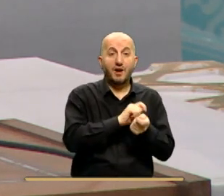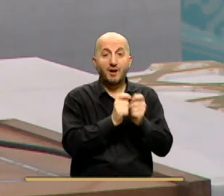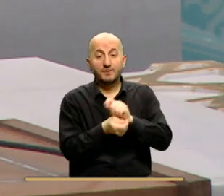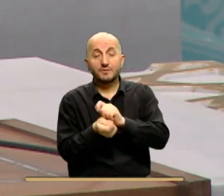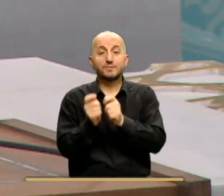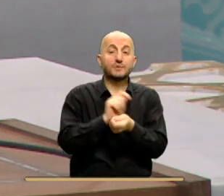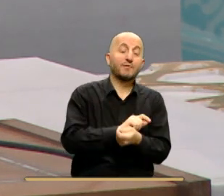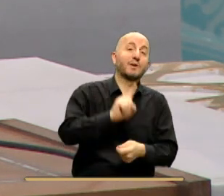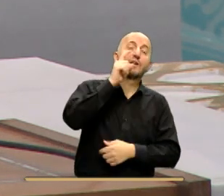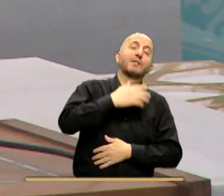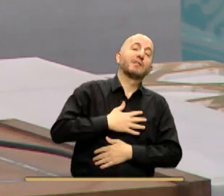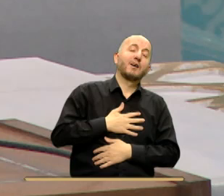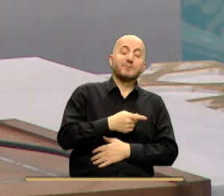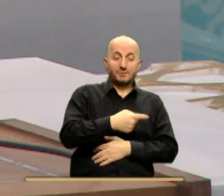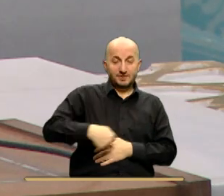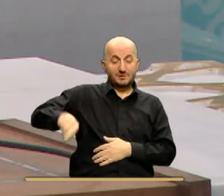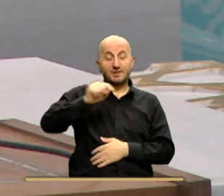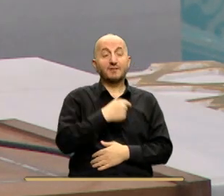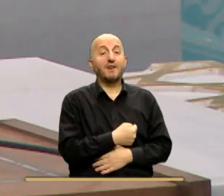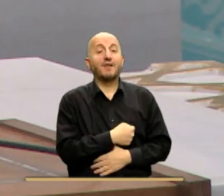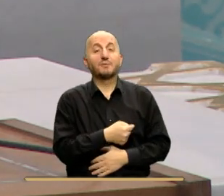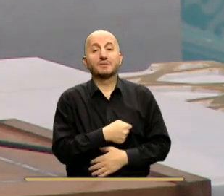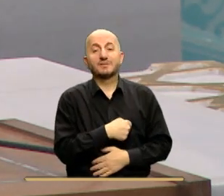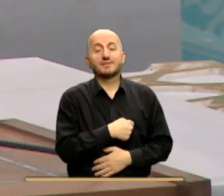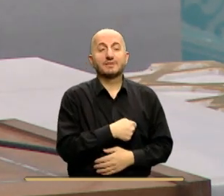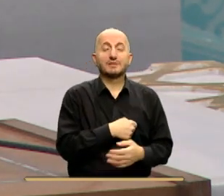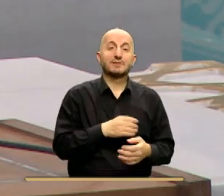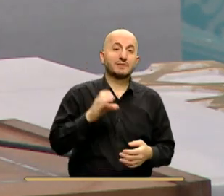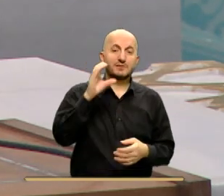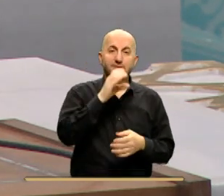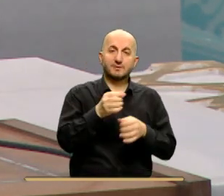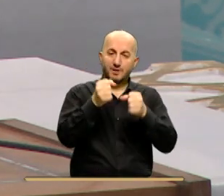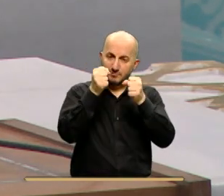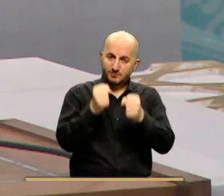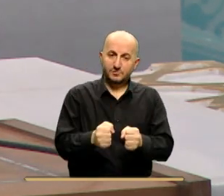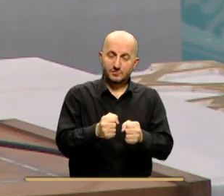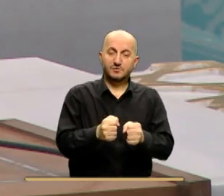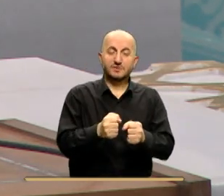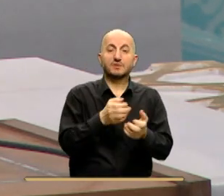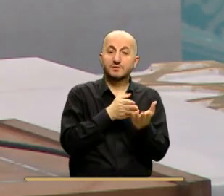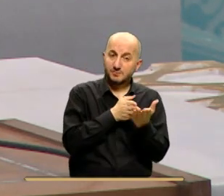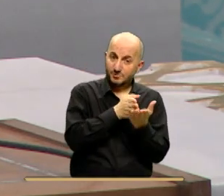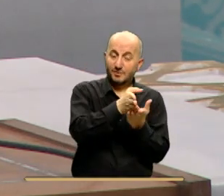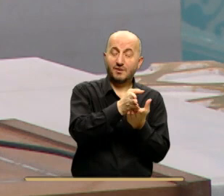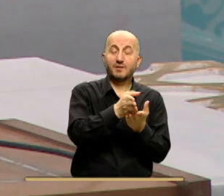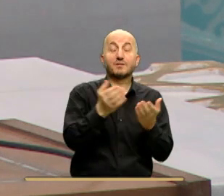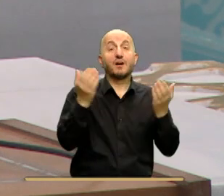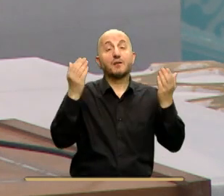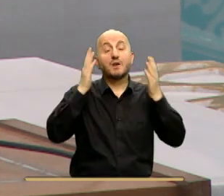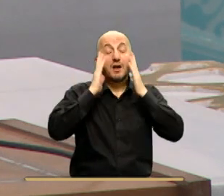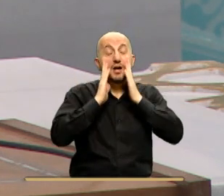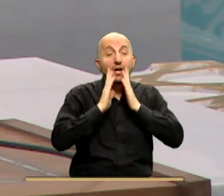çeviren Allah'ım, bizlerin kalbini de dinin üzere sabit kıl ya Rabbi.